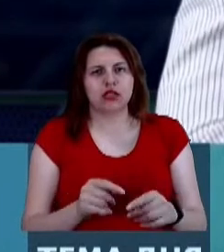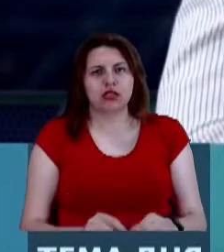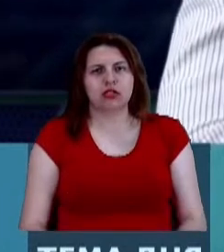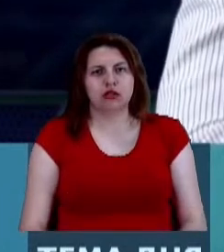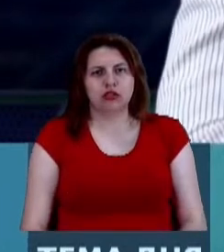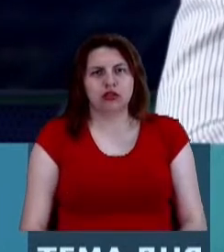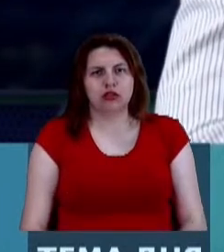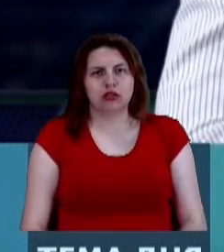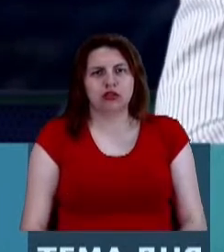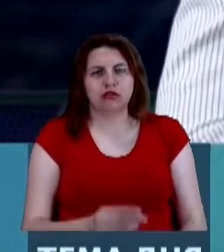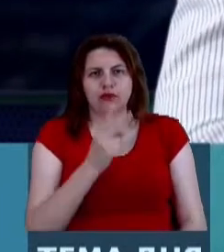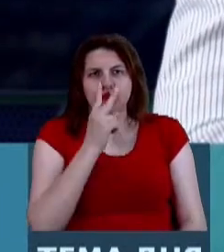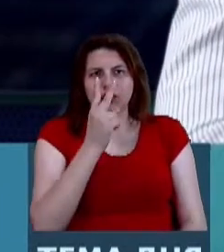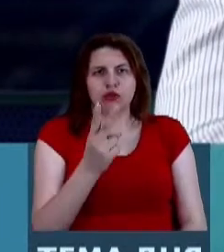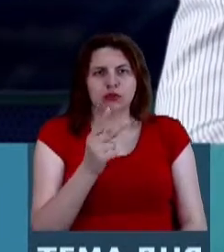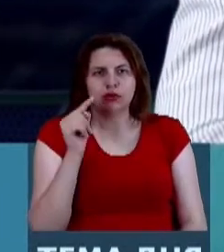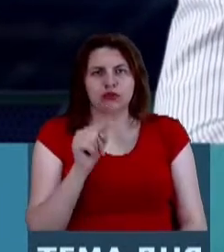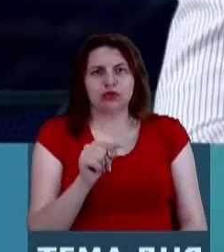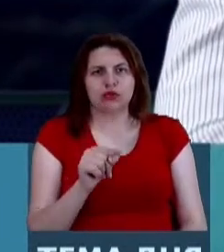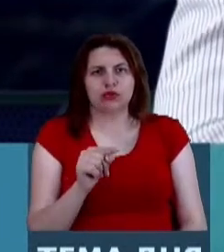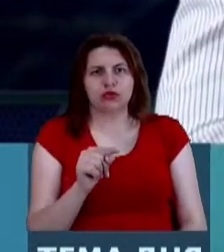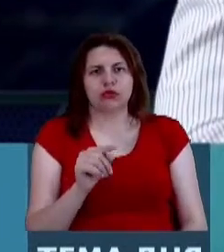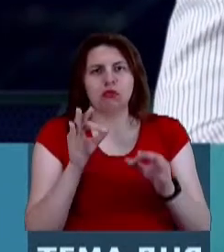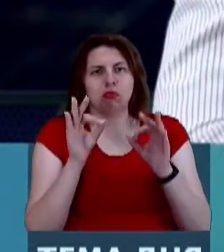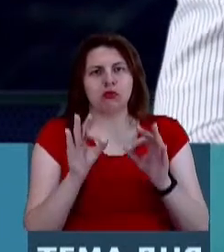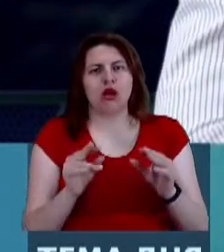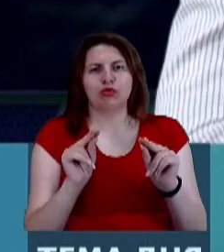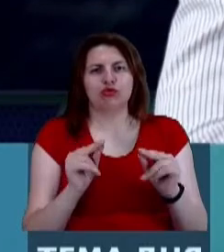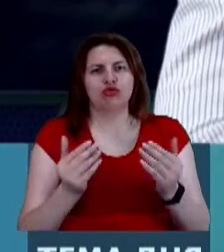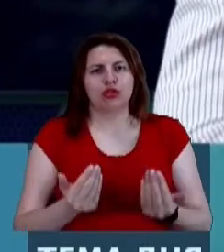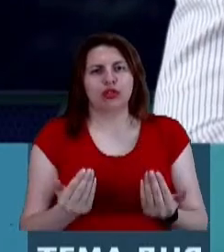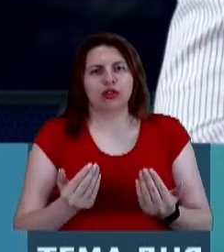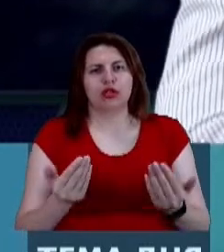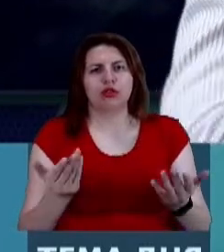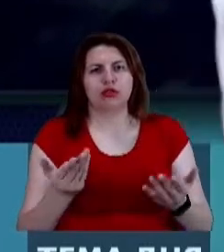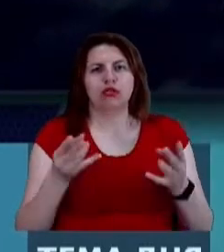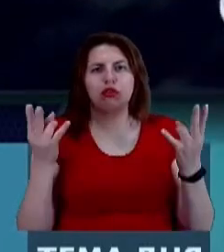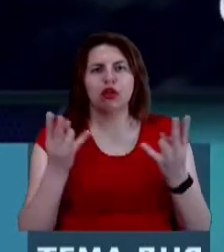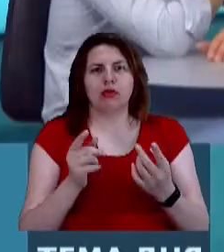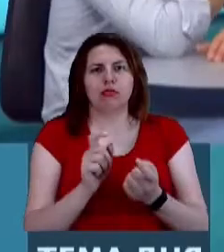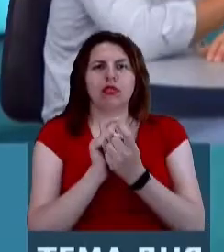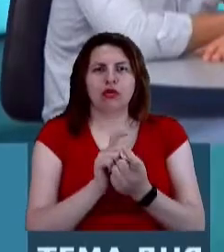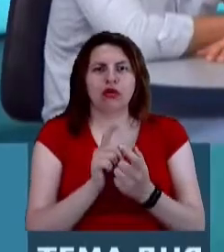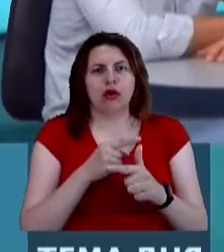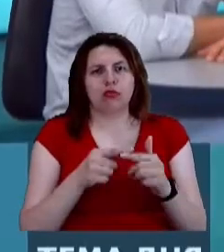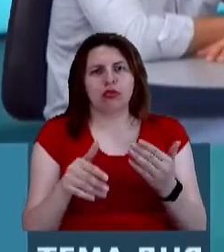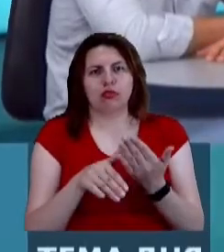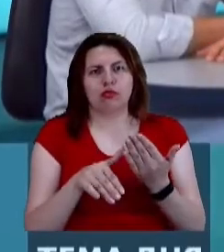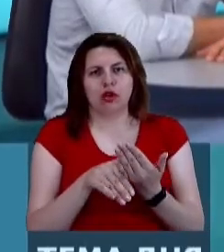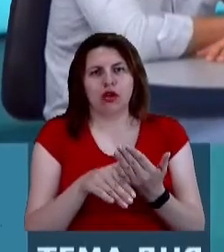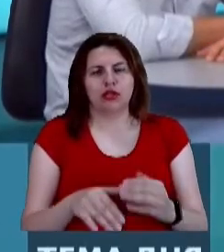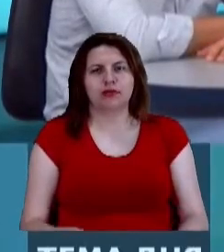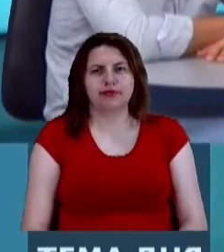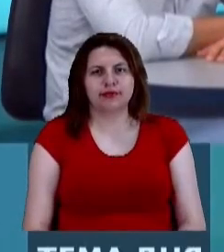відобразити ту правду життя, з якою треба або боротися, або якій допомагати насправді. Пані